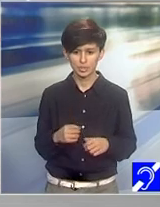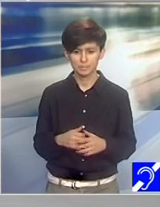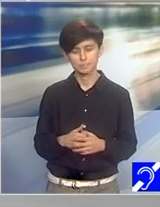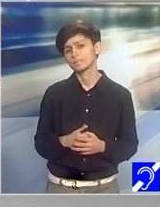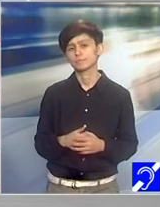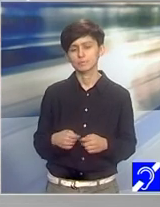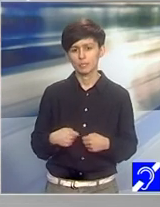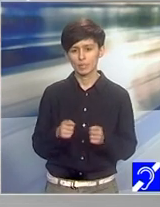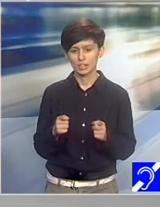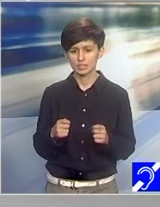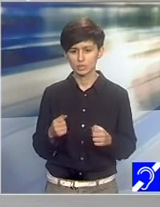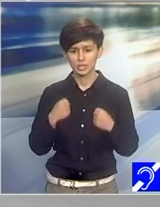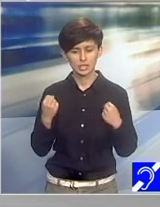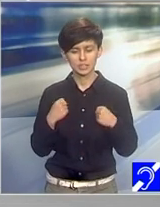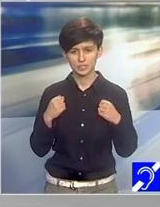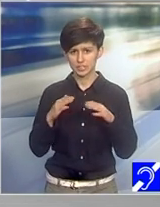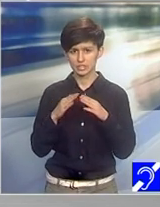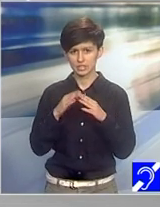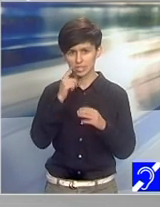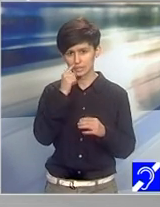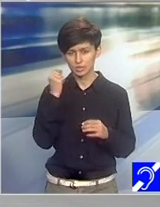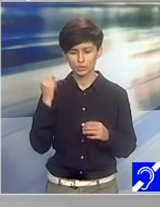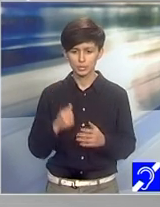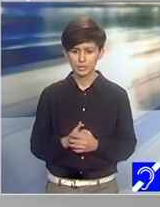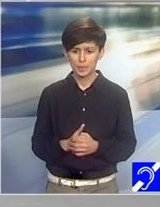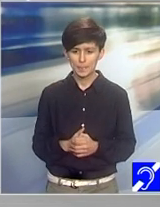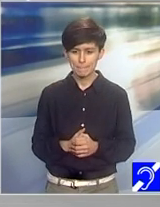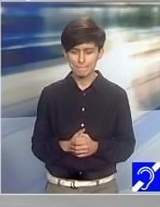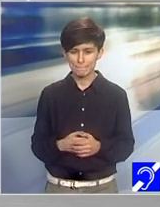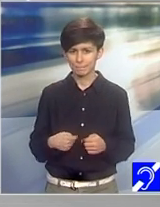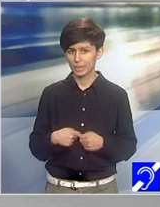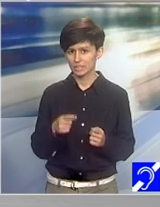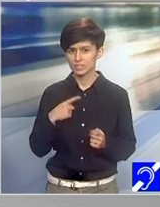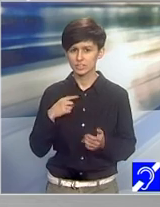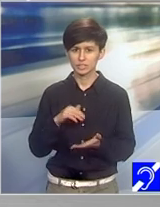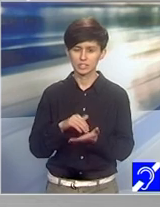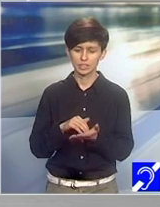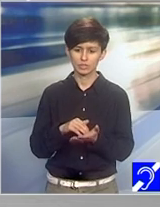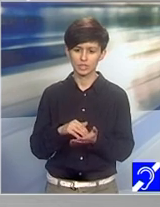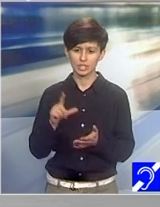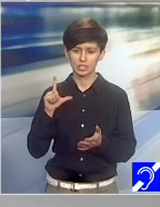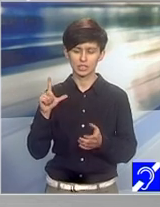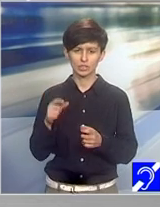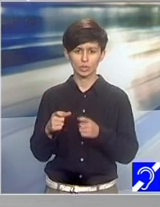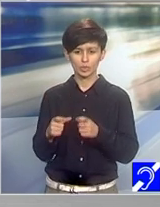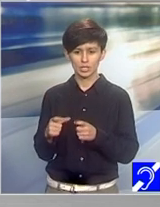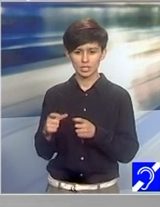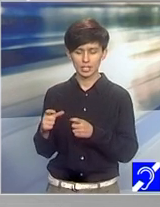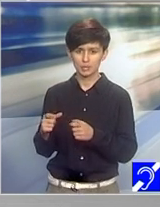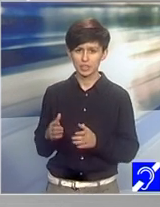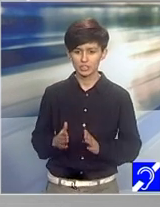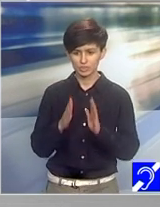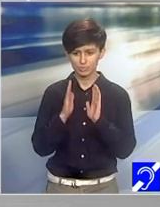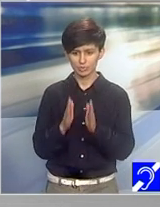omului. Tot ce conține. Război de să-și dea seama. Război, da? Da, tot ce trebuie în două camere și o tindă și o întârnat, să-și dea omul